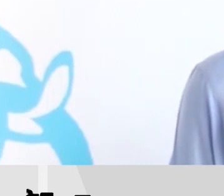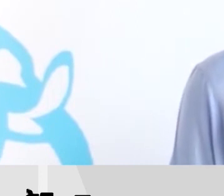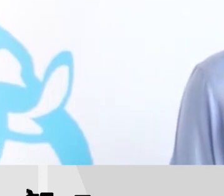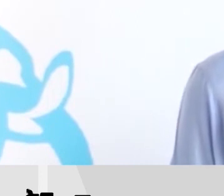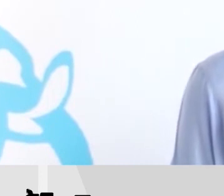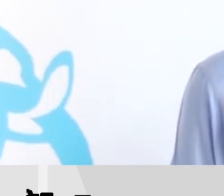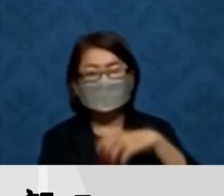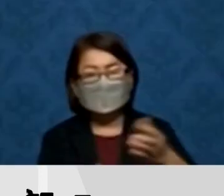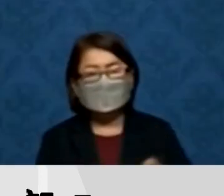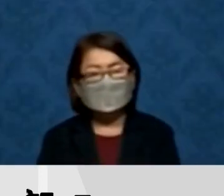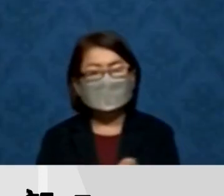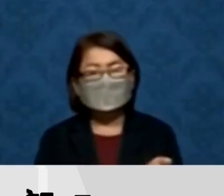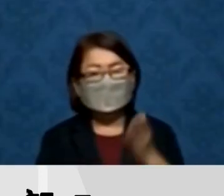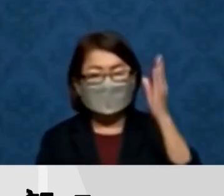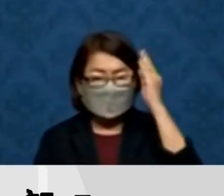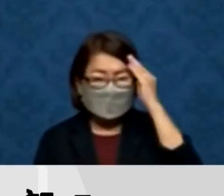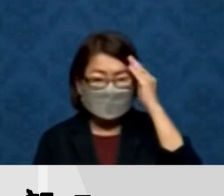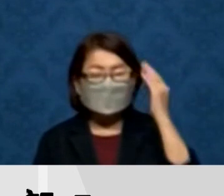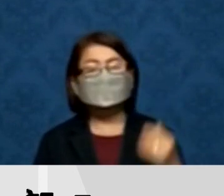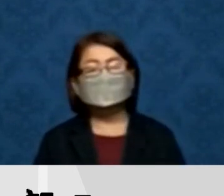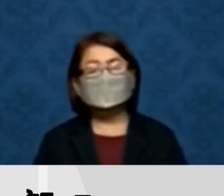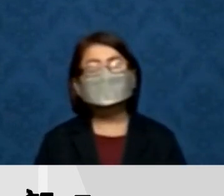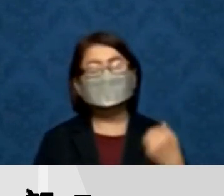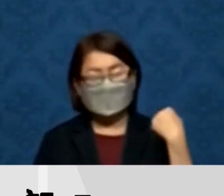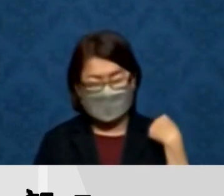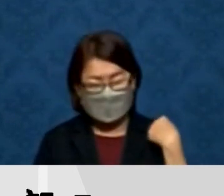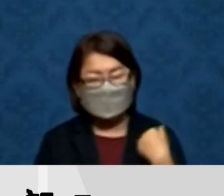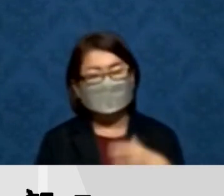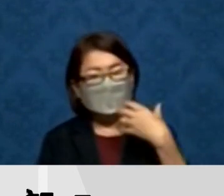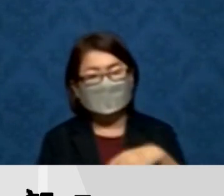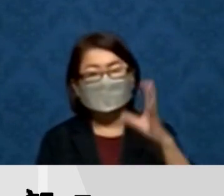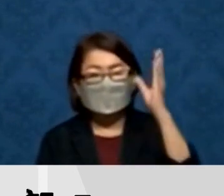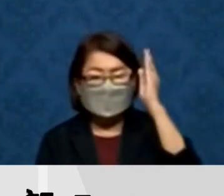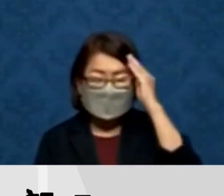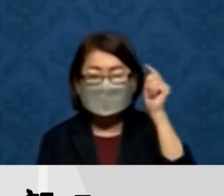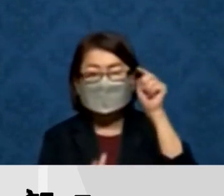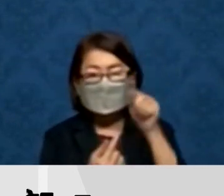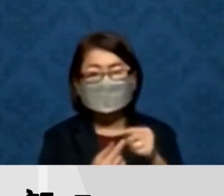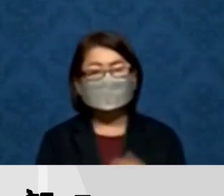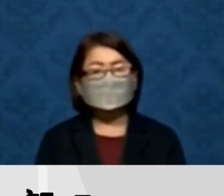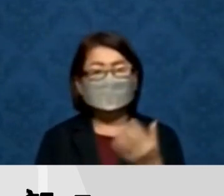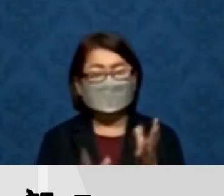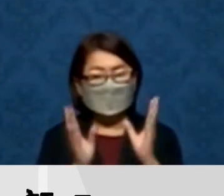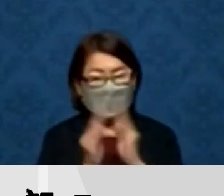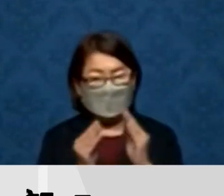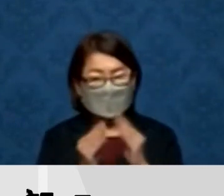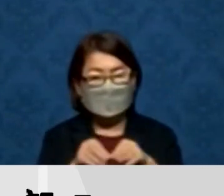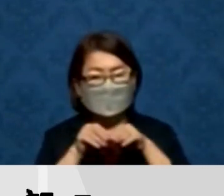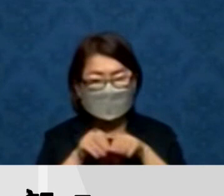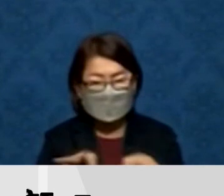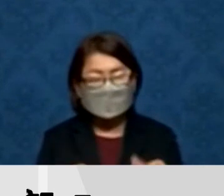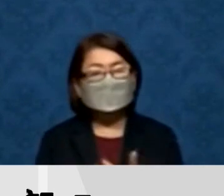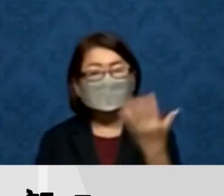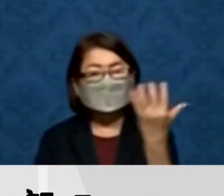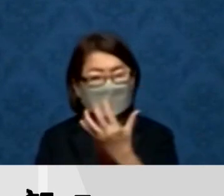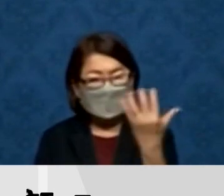ชนไม่ซื่อสัตย์จริตโอ้แต่นี่คือคุณชัยวุฒิเขาโต้นะวันนี้เขายกข้อมูลขึ้นมาโต้เขาบอกว่าปปช.เนี่ย